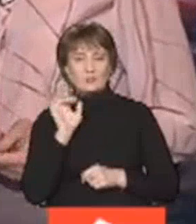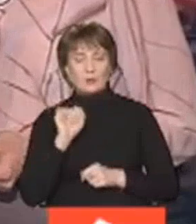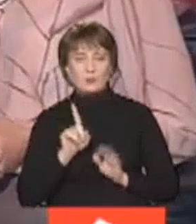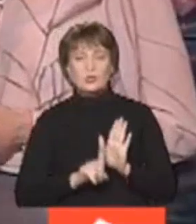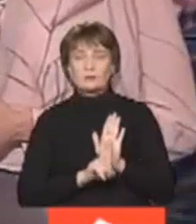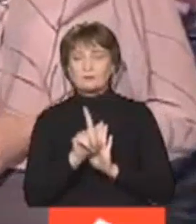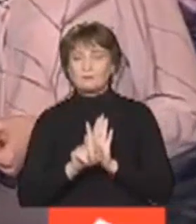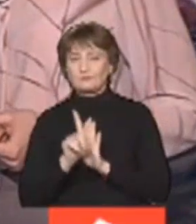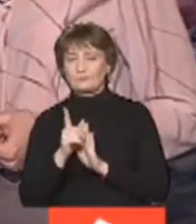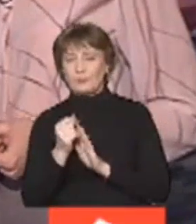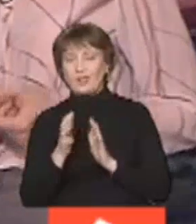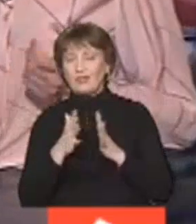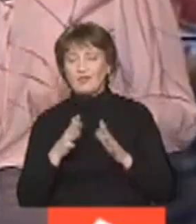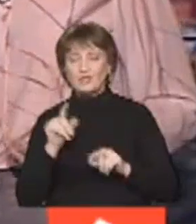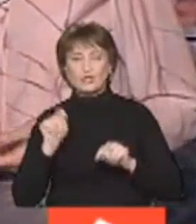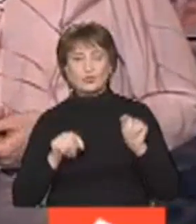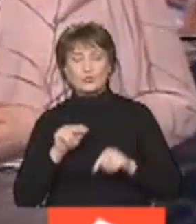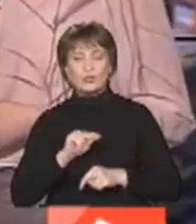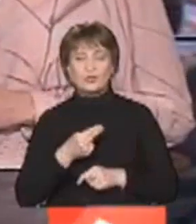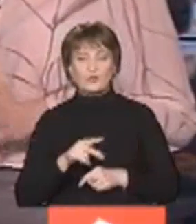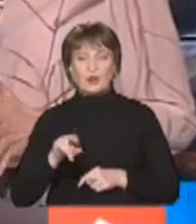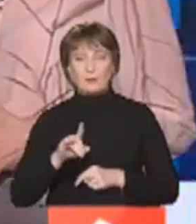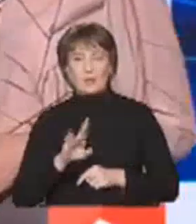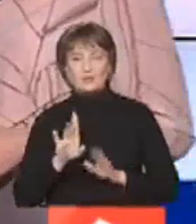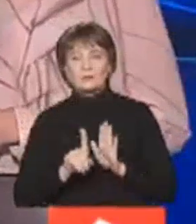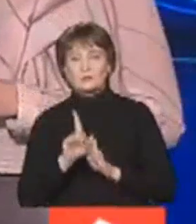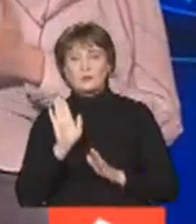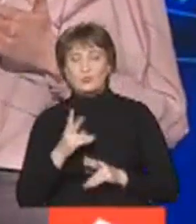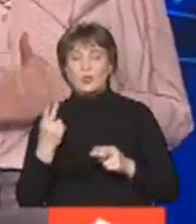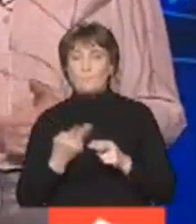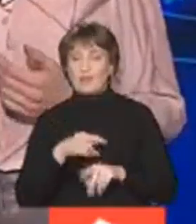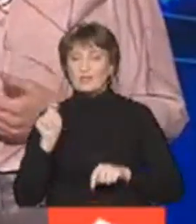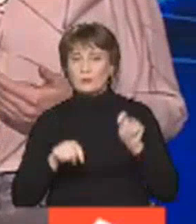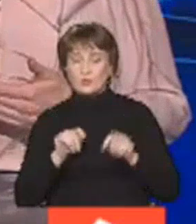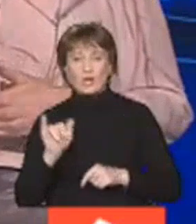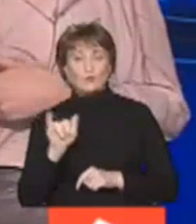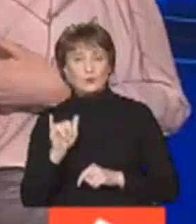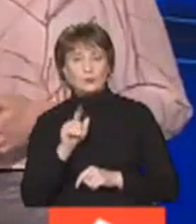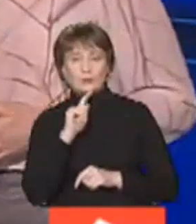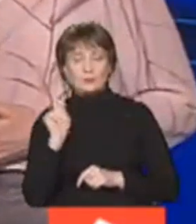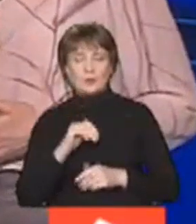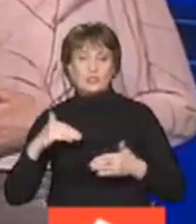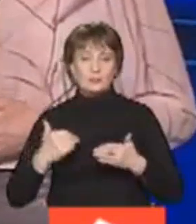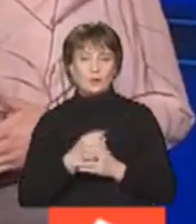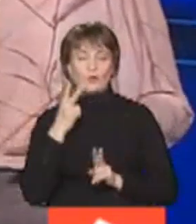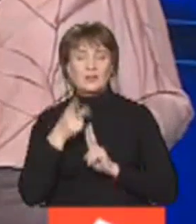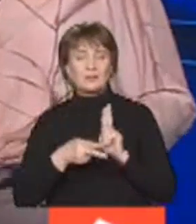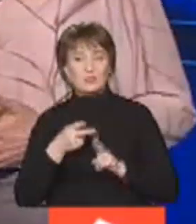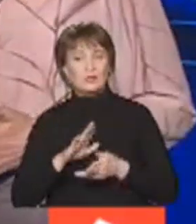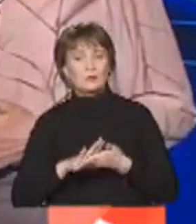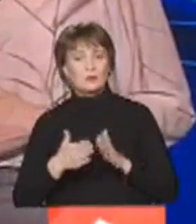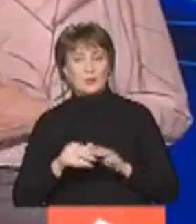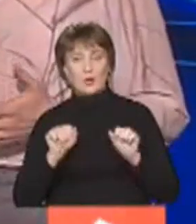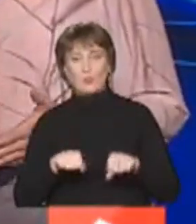невеличкий дощик. А ось четверта п'ятниця принесуть нам погоду без опадів. А ось субота та неділя знову зміна синоптичної ситуації.